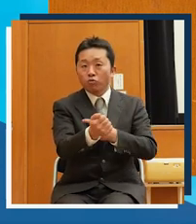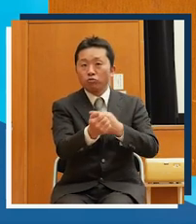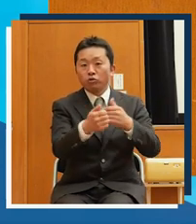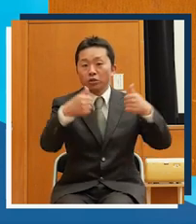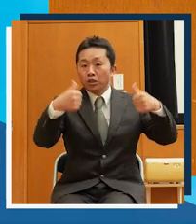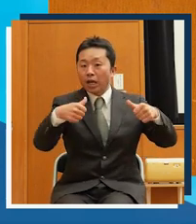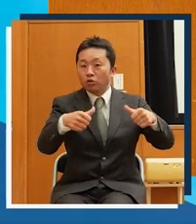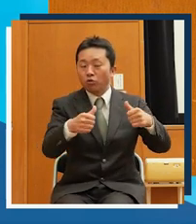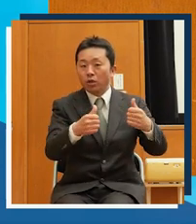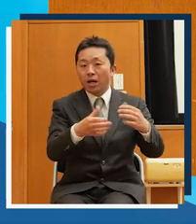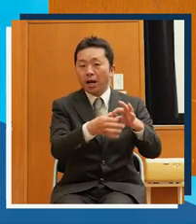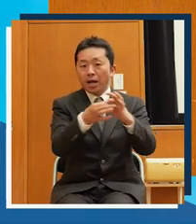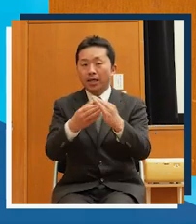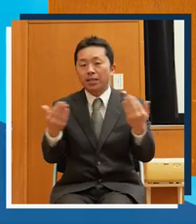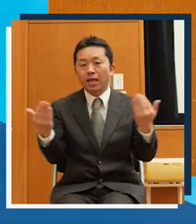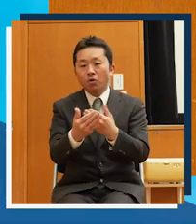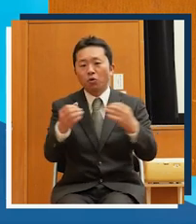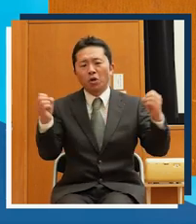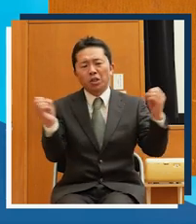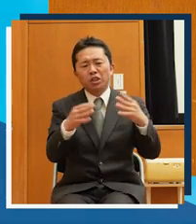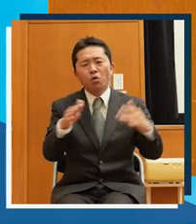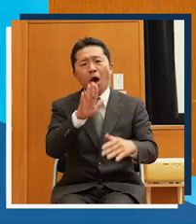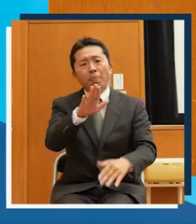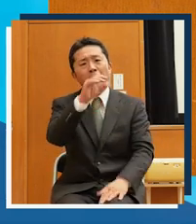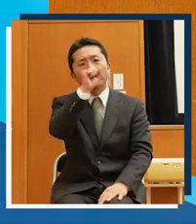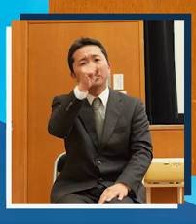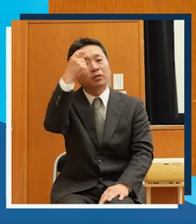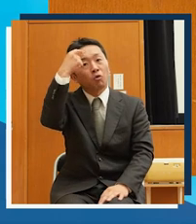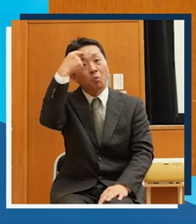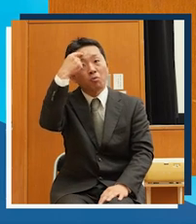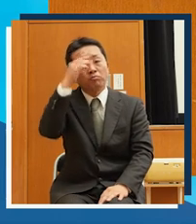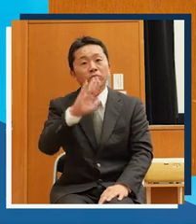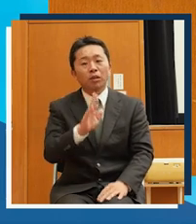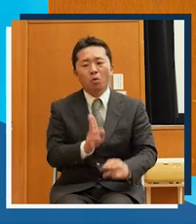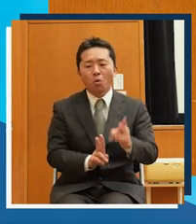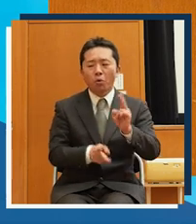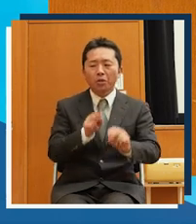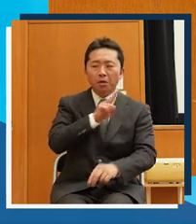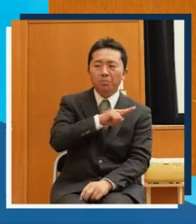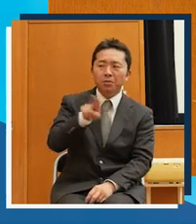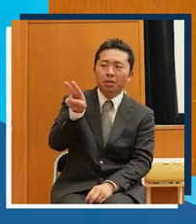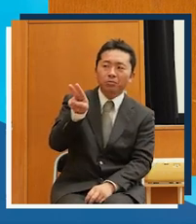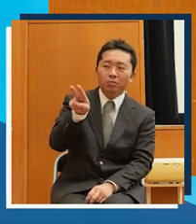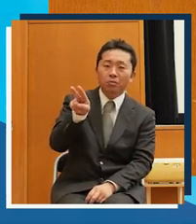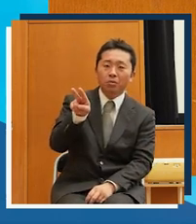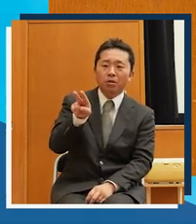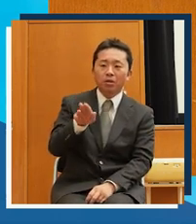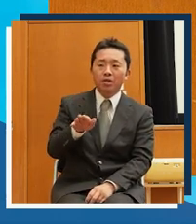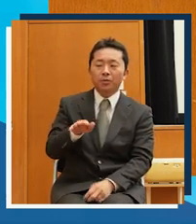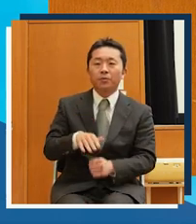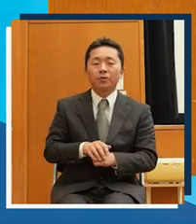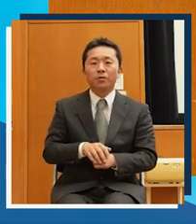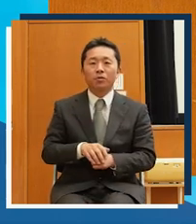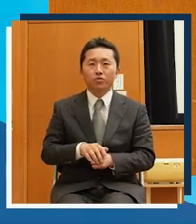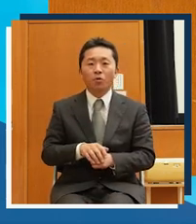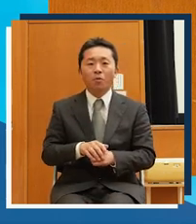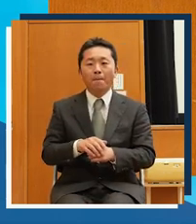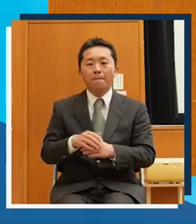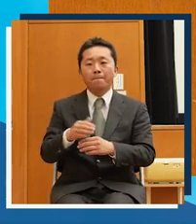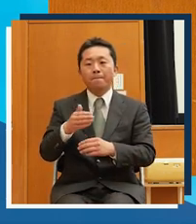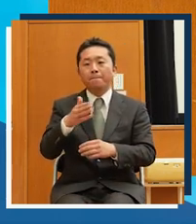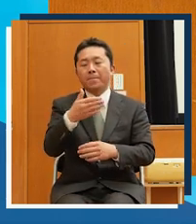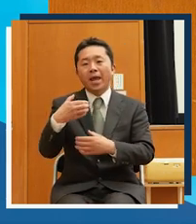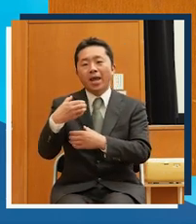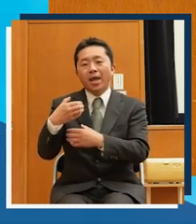という議論もえあっていいのではないかと思うんですが沖縄から見ているとおそらく皆さんが見えないかもしれないんですが米軍